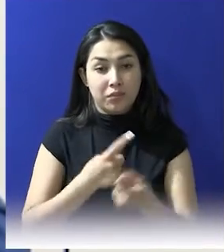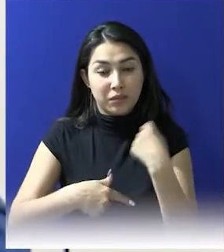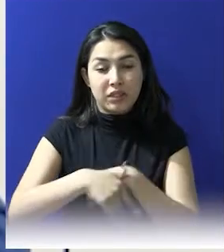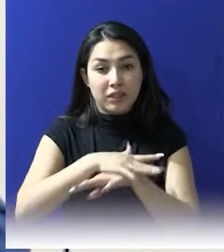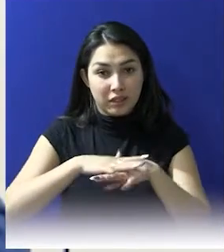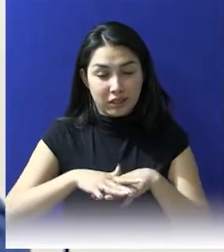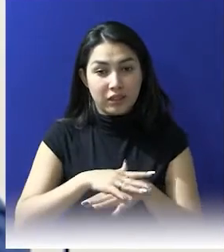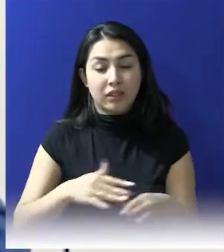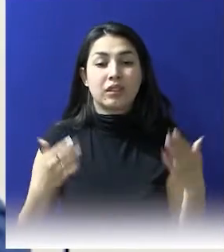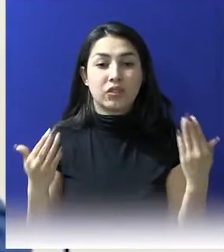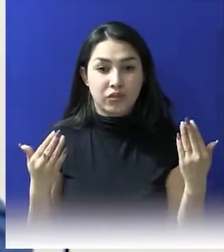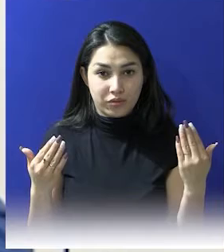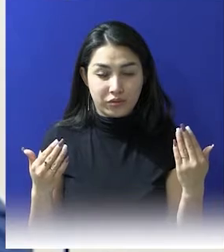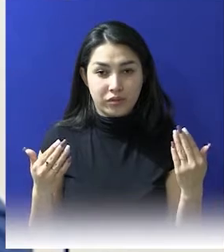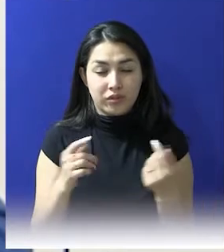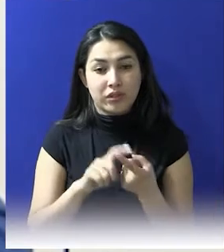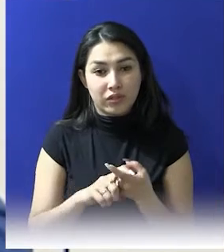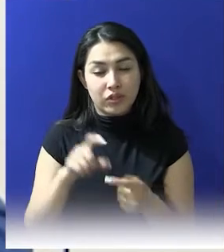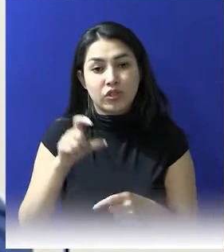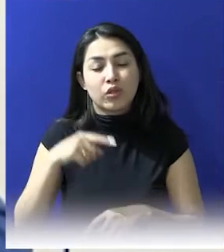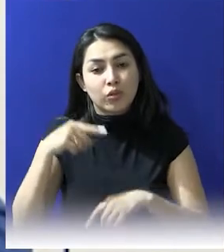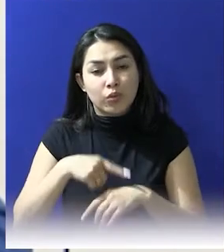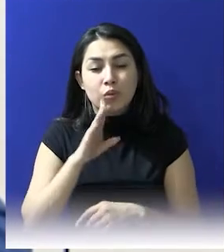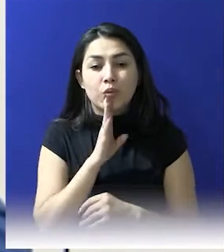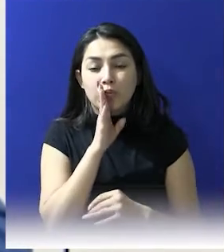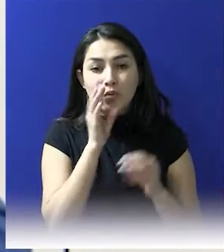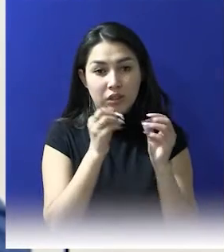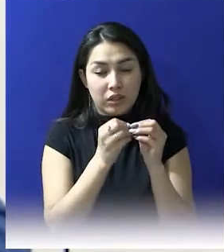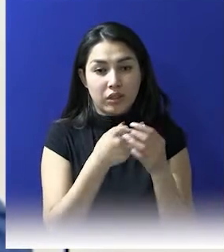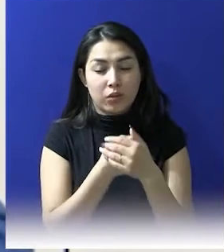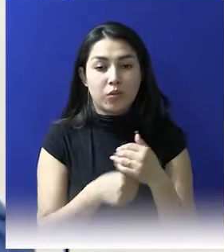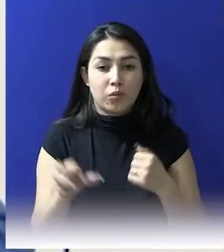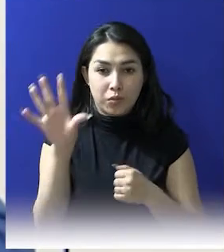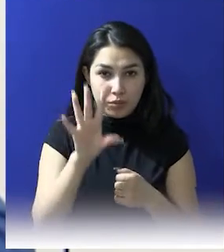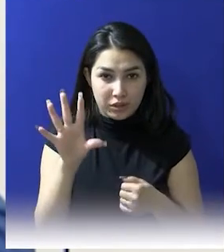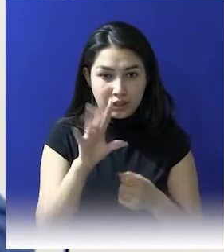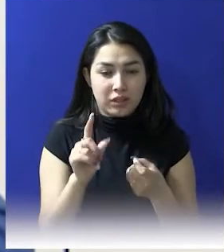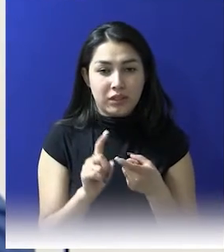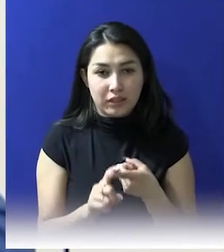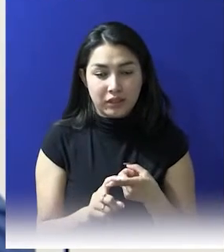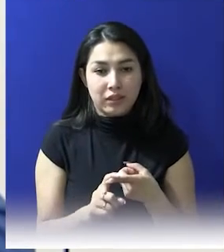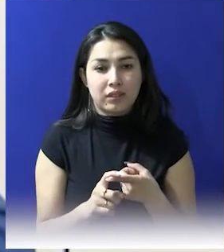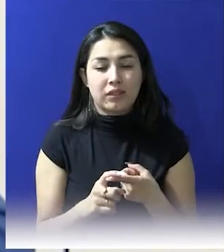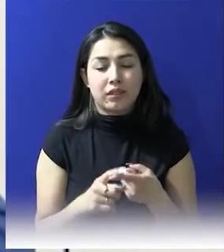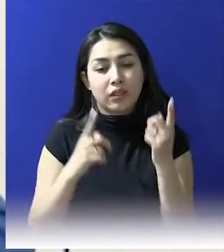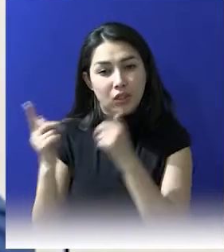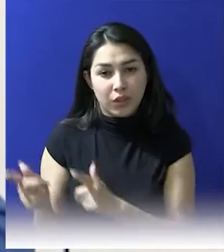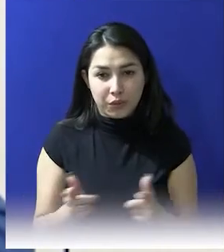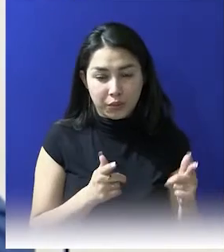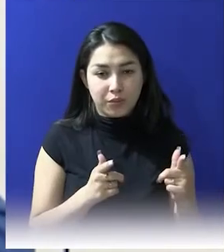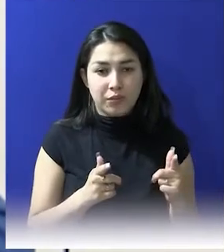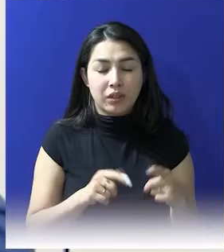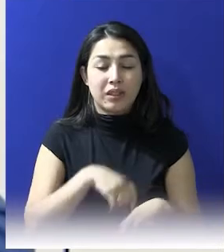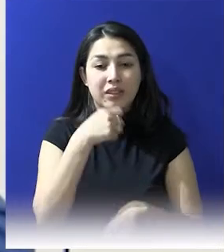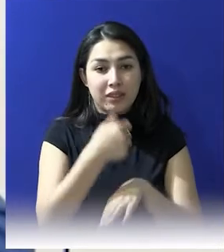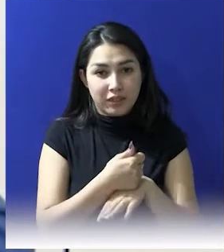бүгін ол кісілерді бүгінгі таңғы сағат 10-нан кешкі сағат 5-ке дейін үздіксіз қабылдауға дайынбыз. Басты тақырыптардың